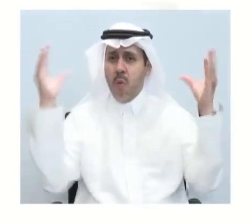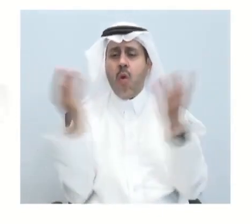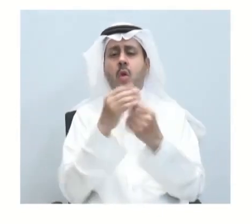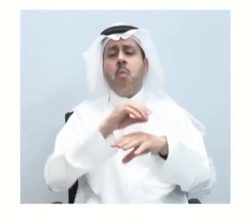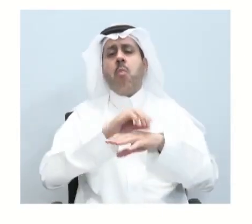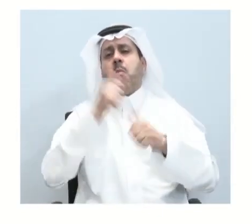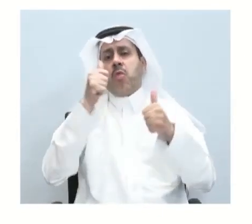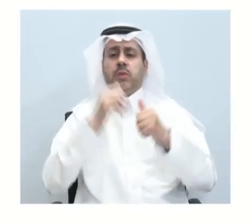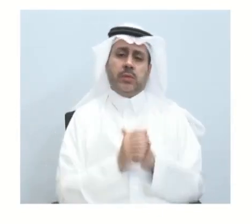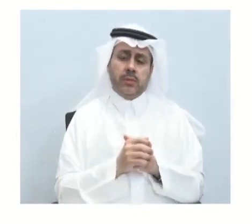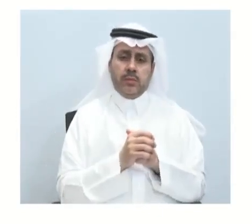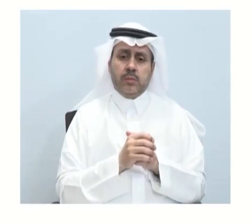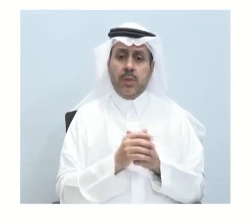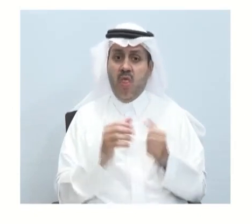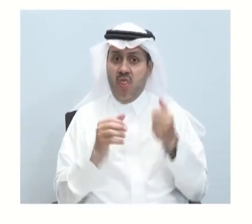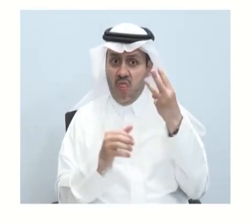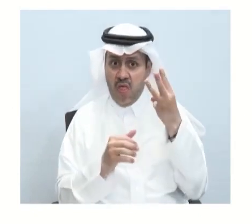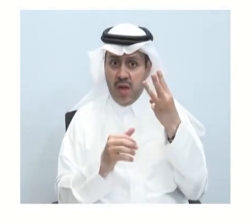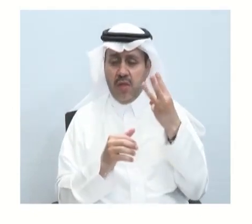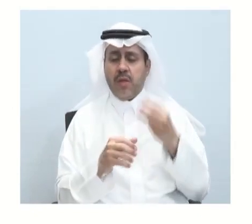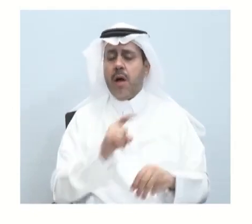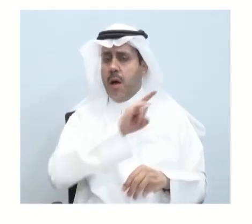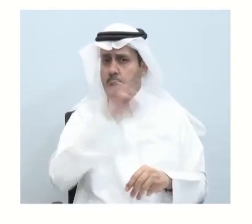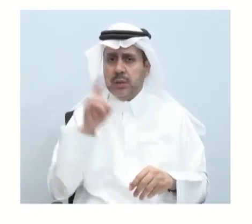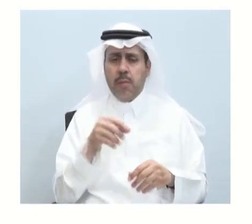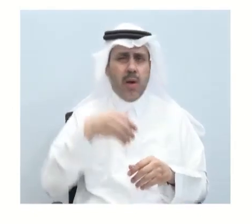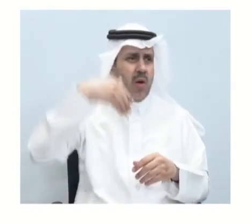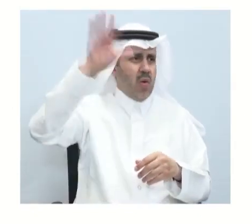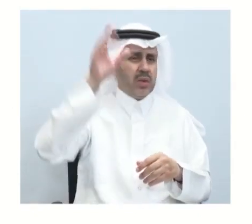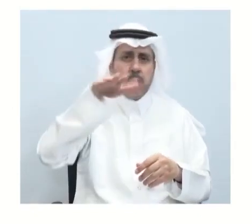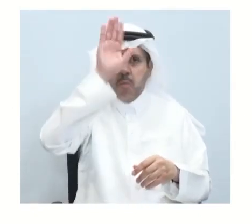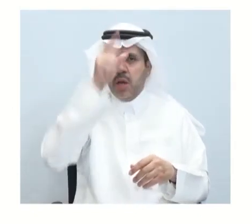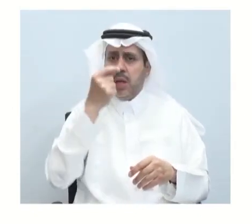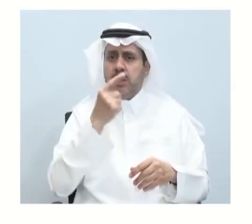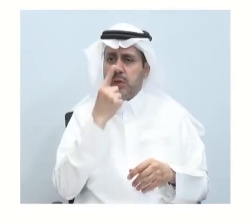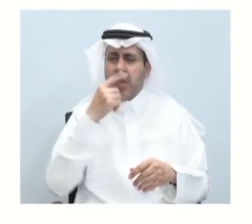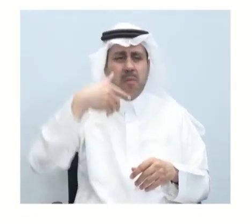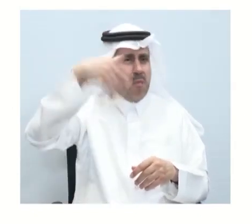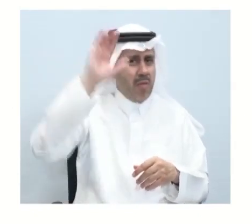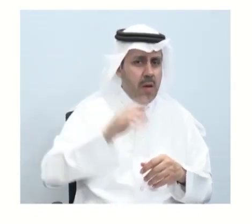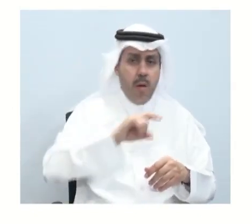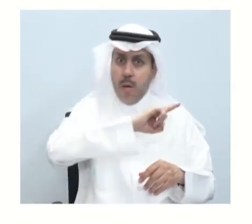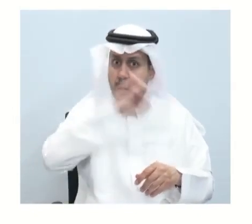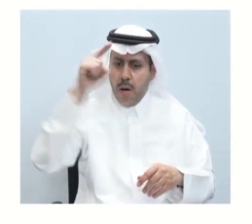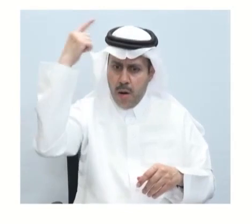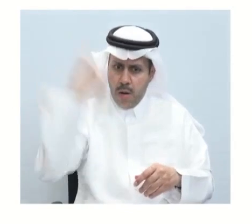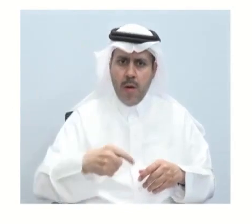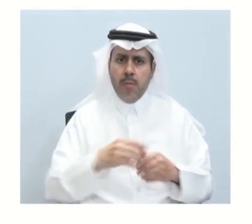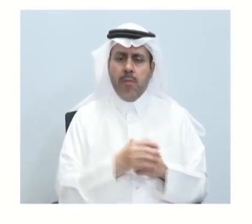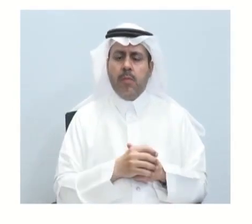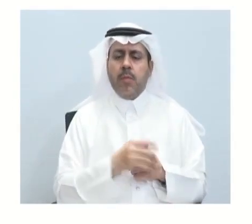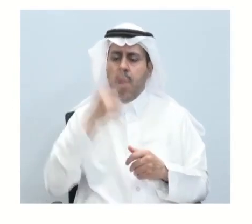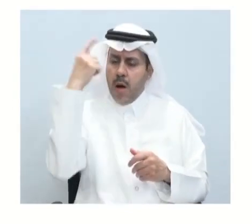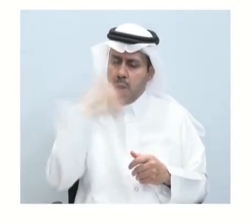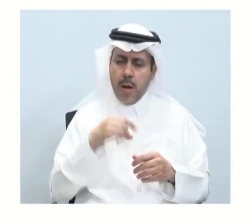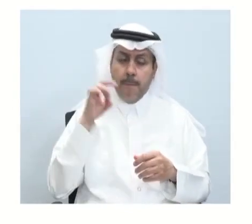والامر الثالث عدم الخروج عليه عدم الخروج عليه اذ بويع ولي الامر فانه تجب طاعته